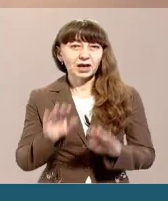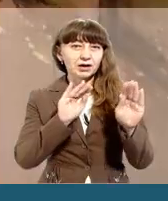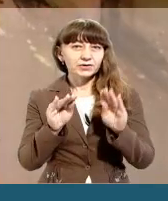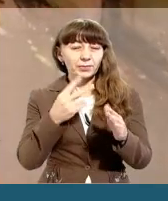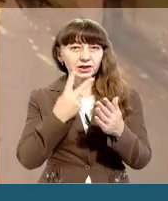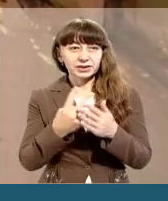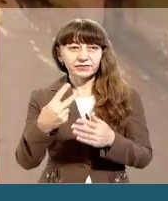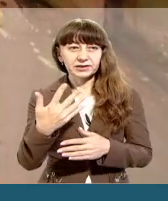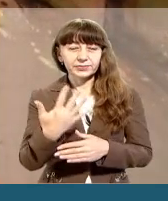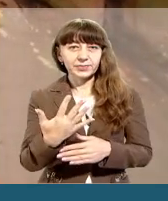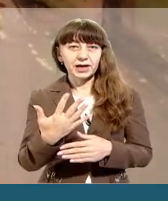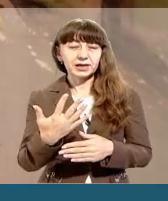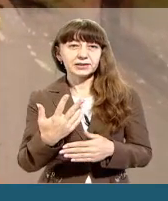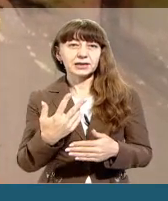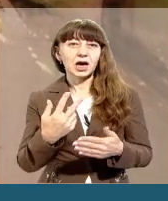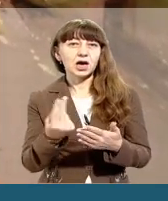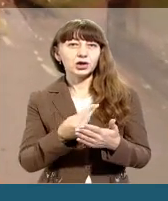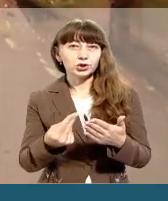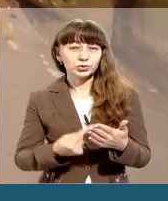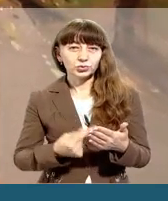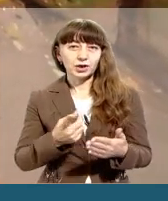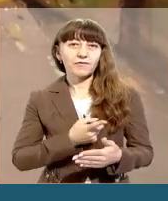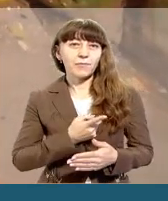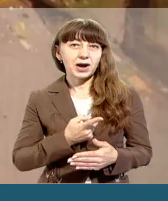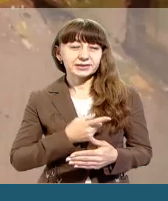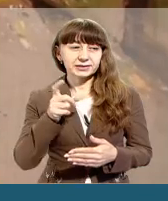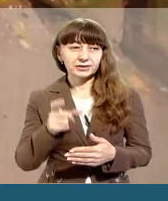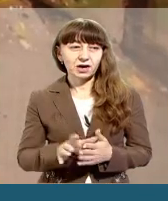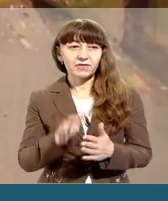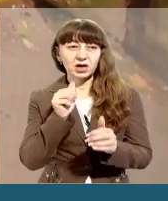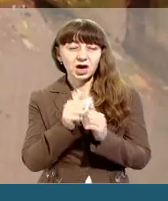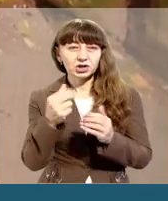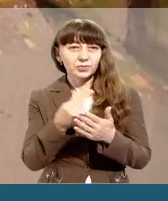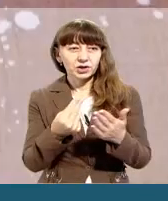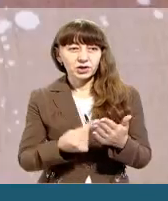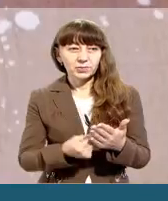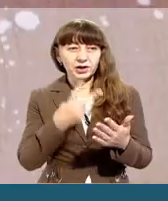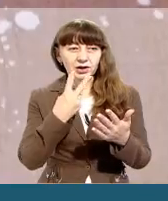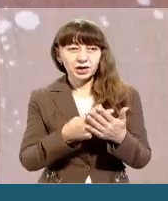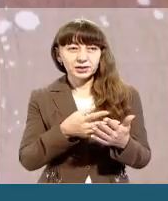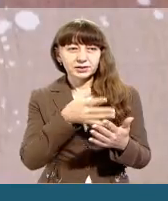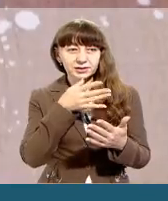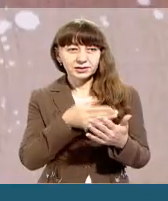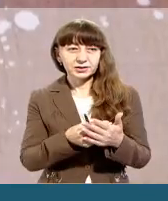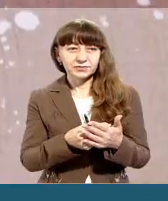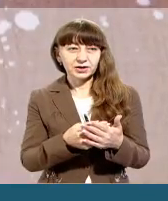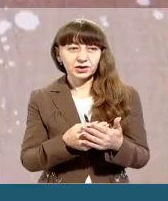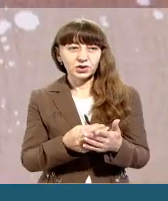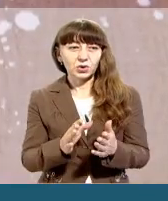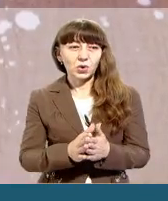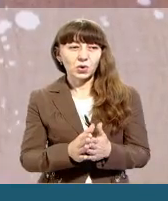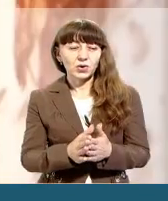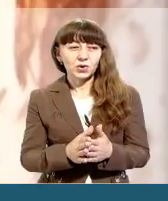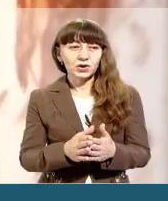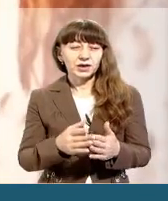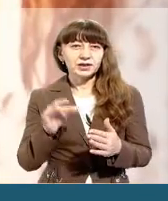жуық туындысы көрермен назарына ұсынылған. Әрбір туынды да суретші түркі халықтарының бай тарихи мұрасын, олардың көшпенділік